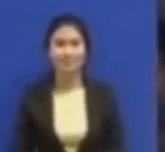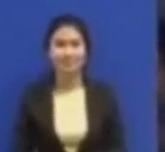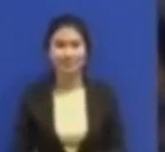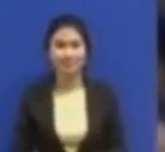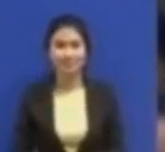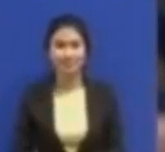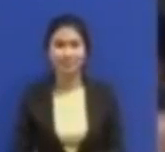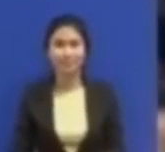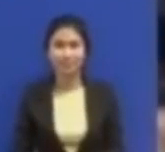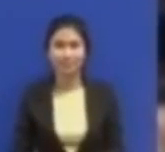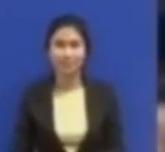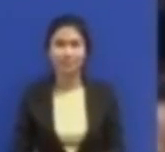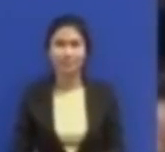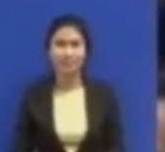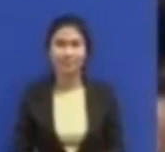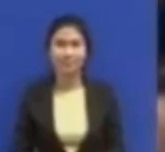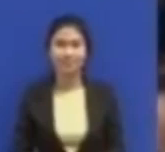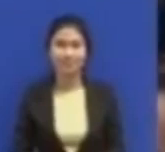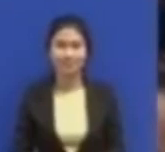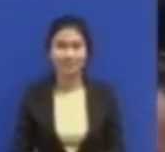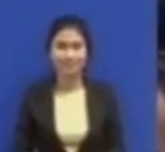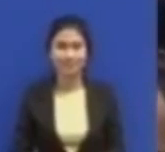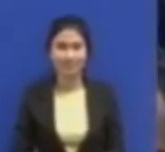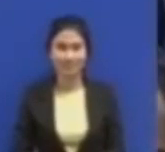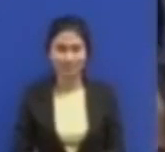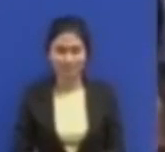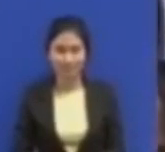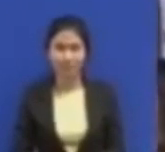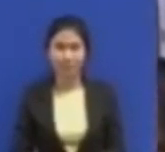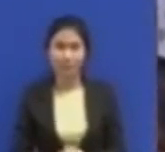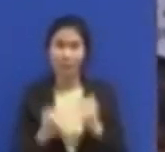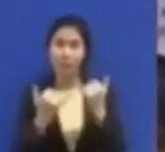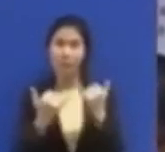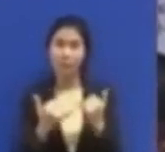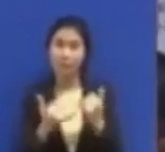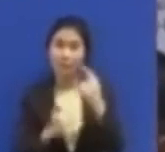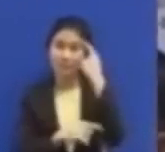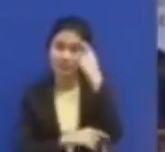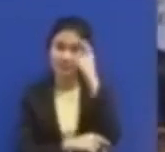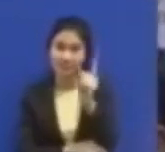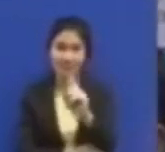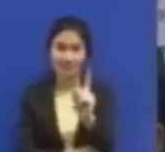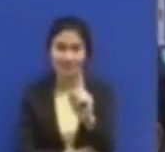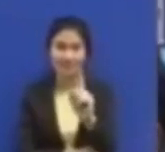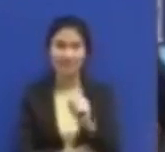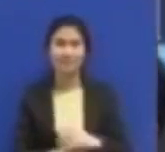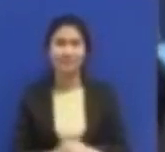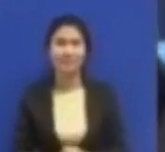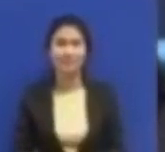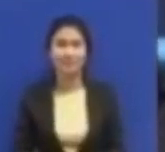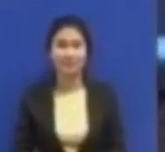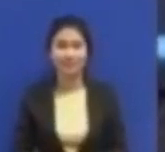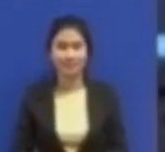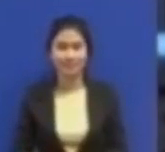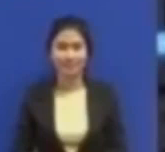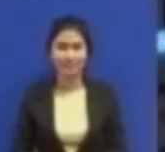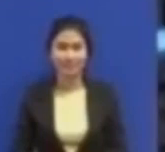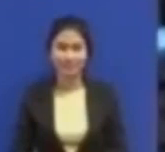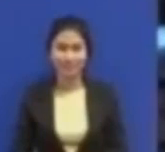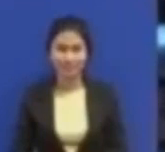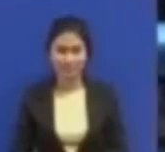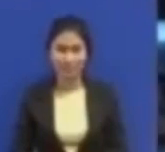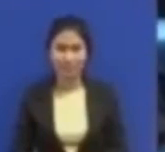ก็ทราบว่ายังไม่